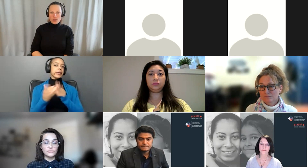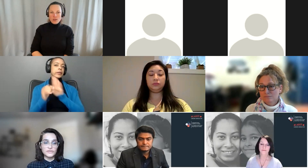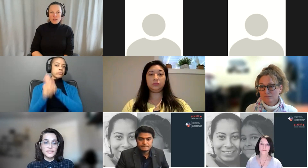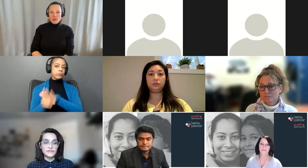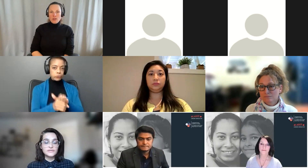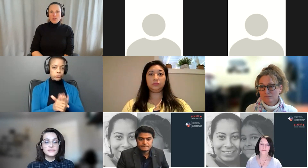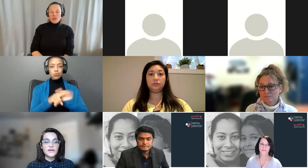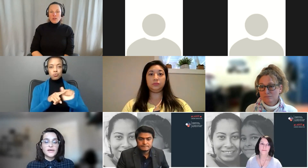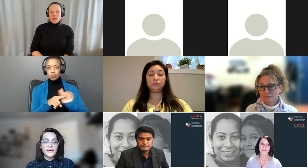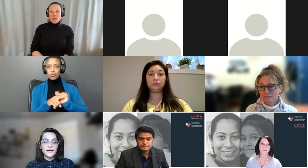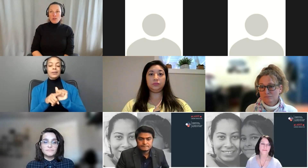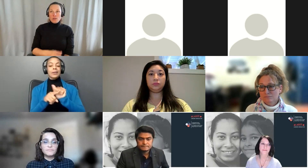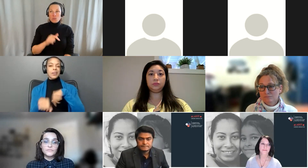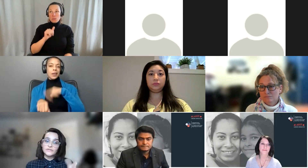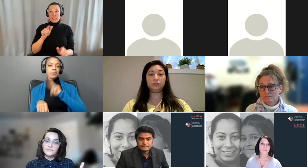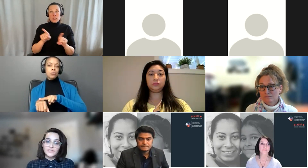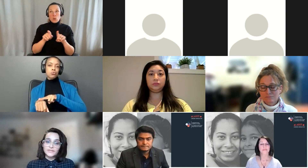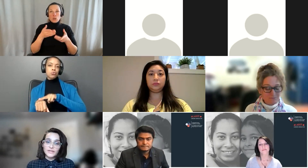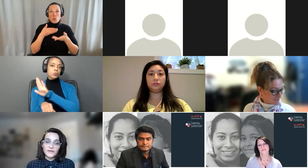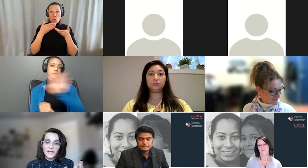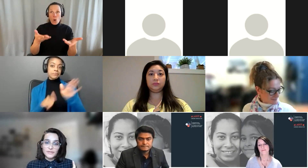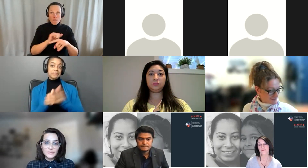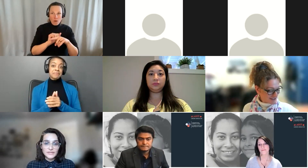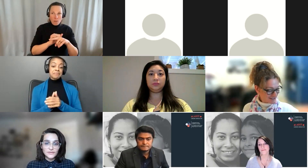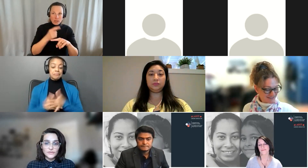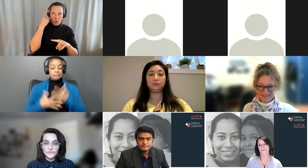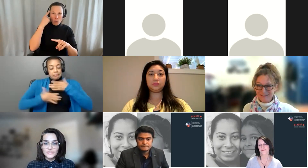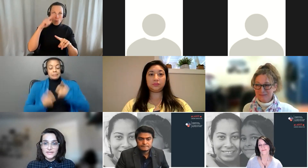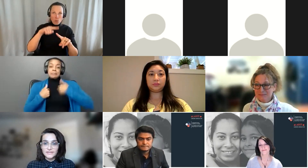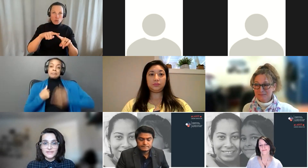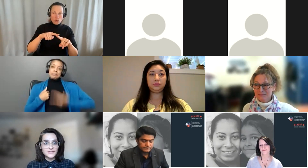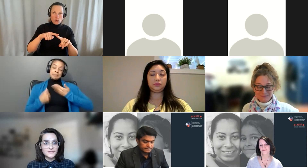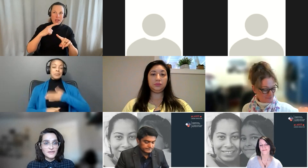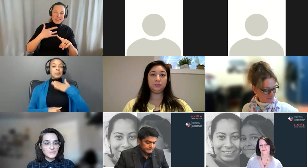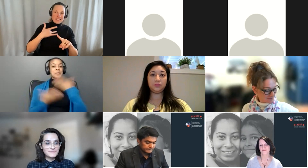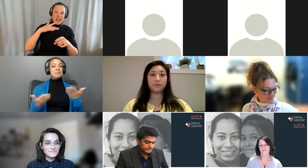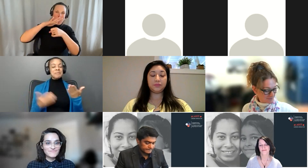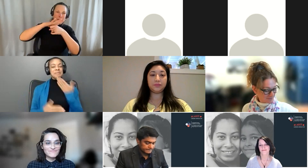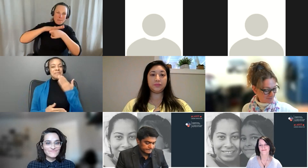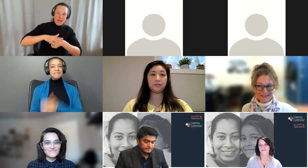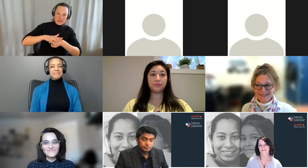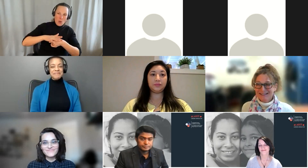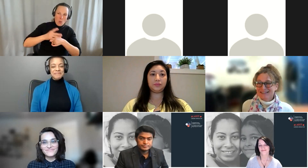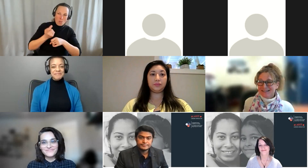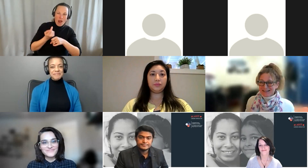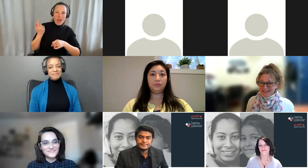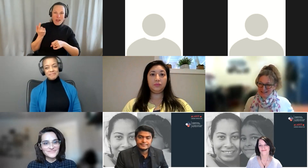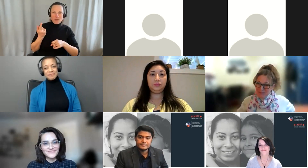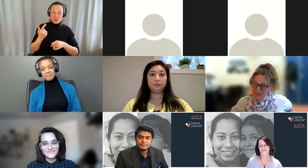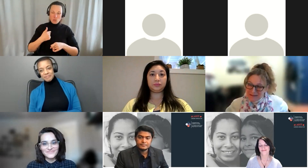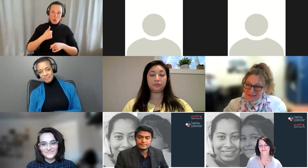pour contrer l'oppression. Et c'est ça que je fais. Puis je suis heureux d'être ici aujourd'hui, de pouvoir vous